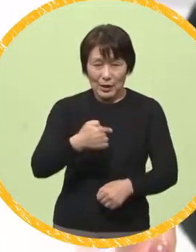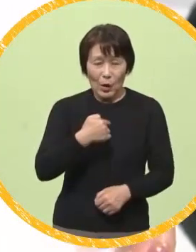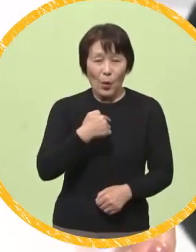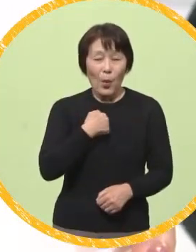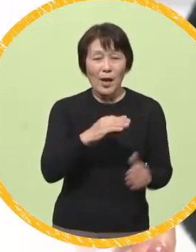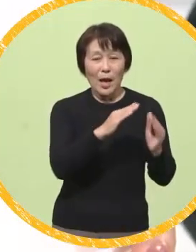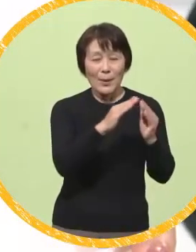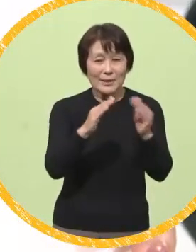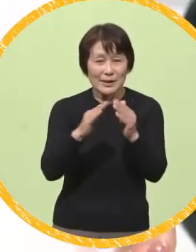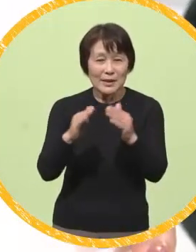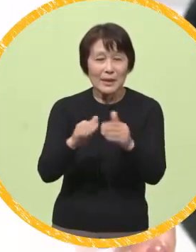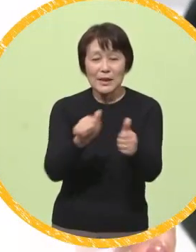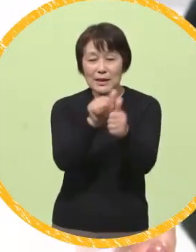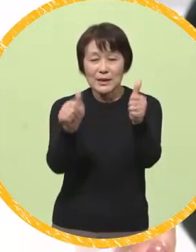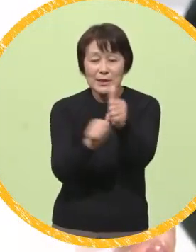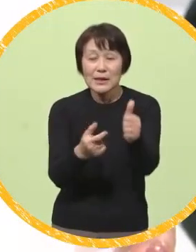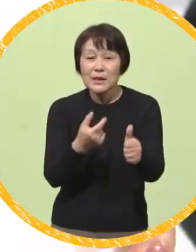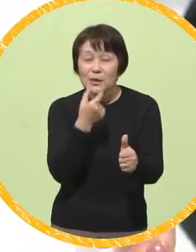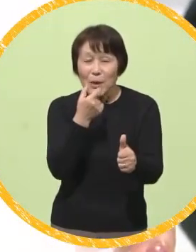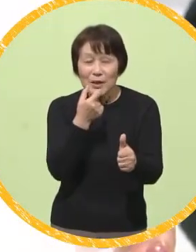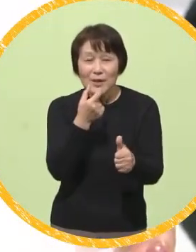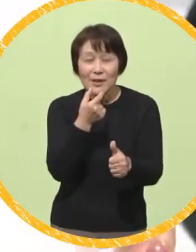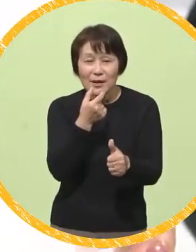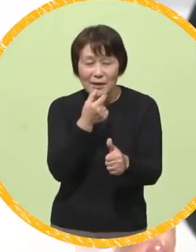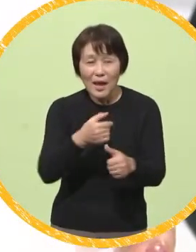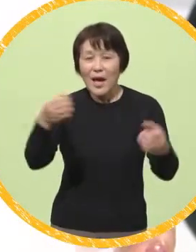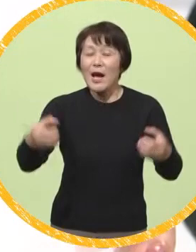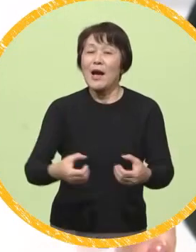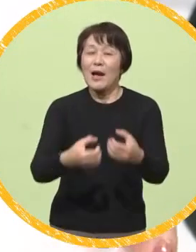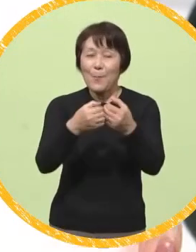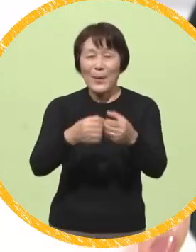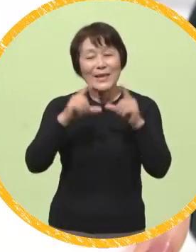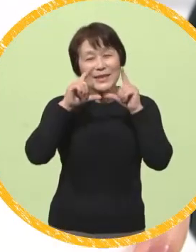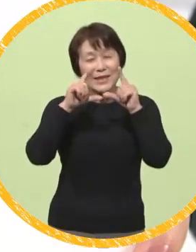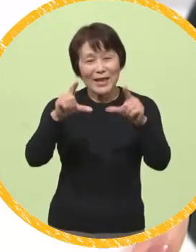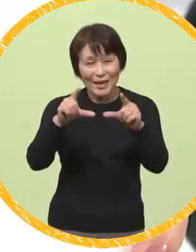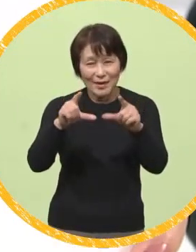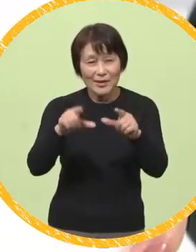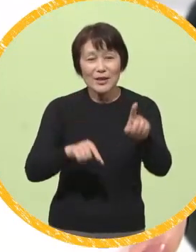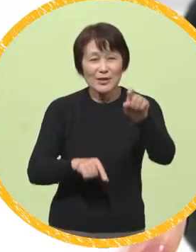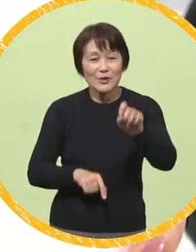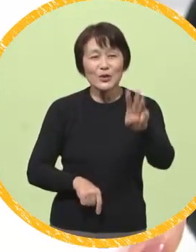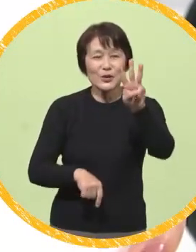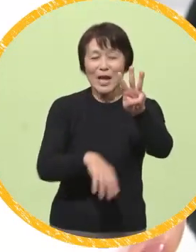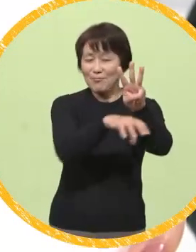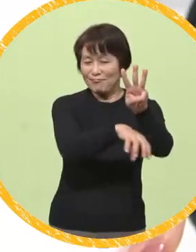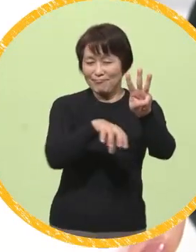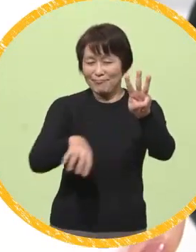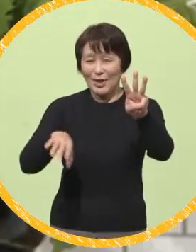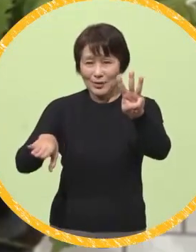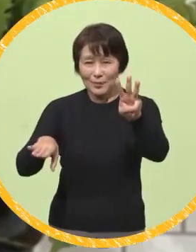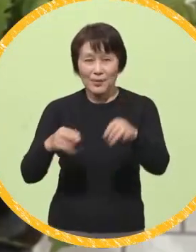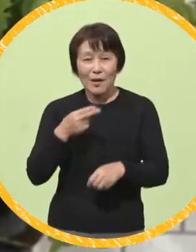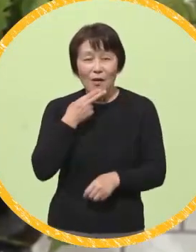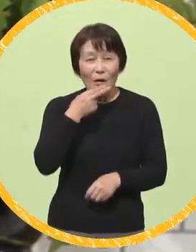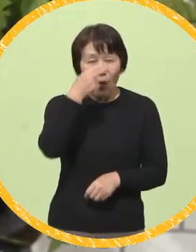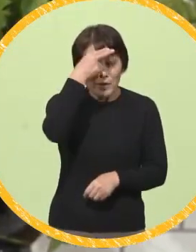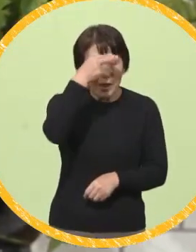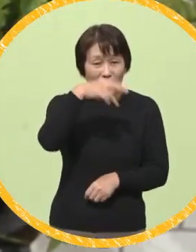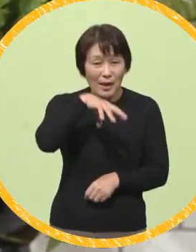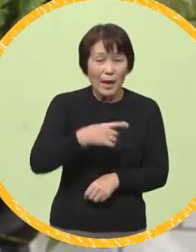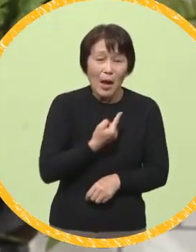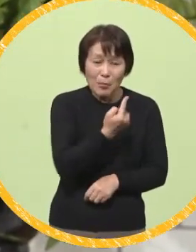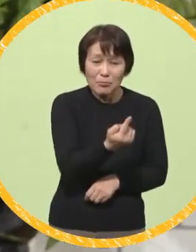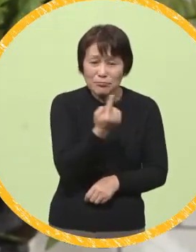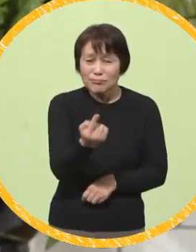で乾杯宣言、ご覧のね、13の首都町の魅力をかなちゃん TV で紹介してるね。 お酒でいろんな町巡りする